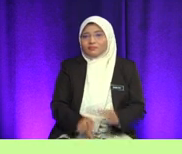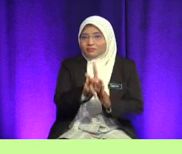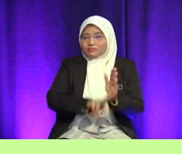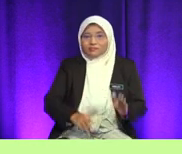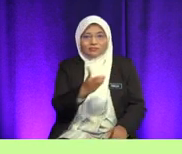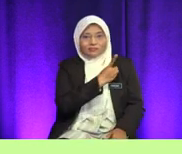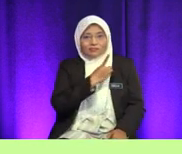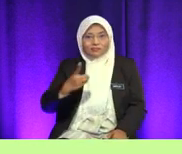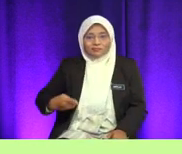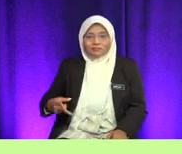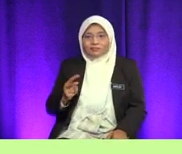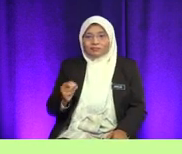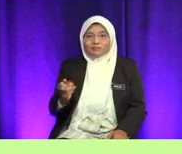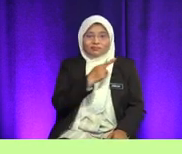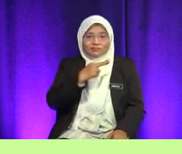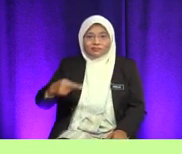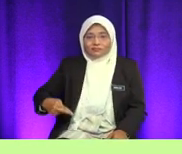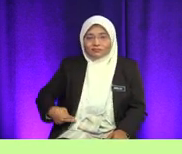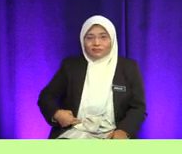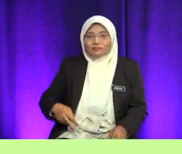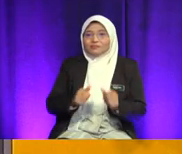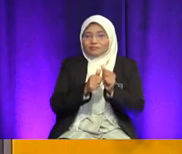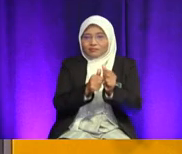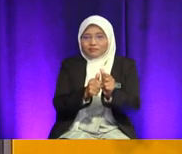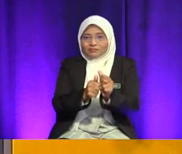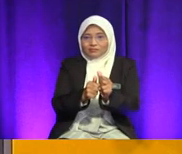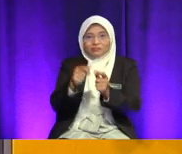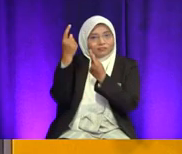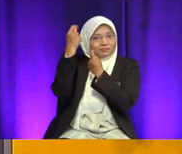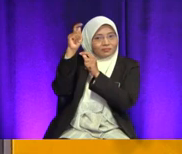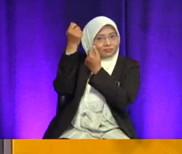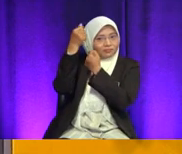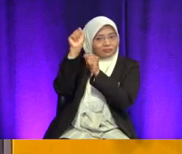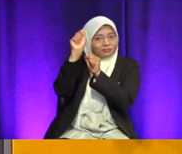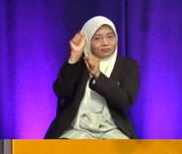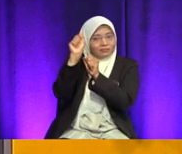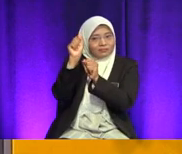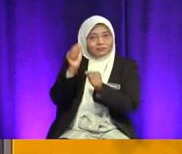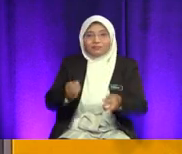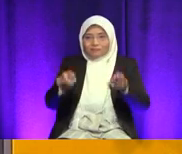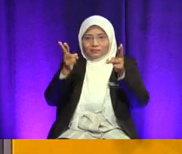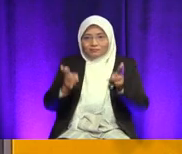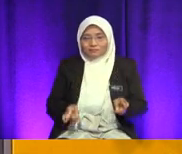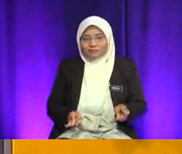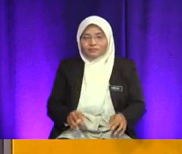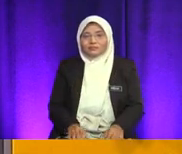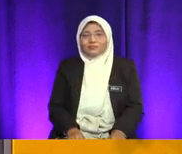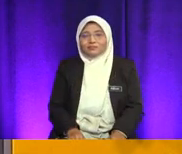diperkokoh oleh taat Setyo rakyat kedaulatan tradisional dapat dilihat